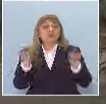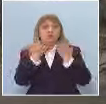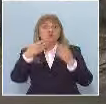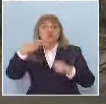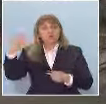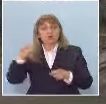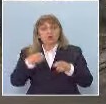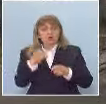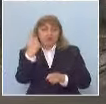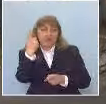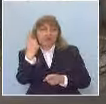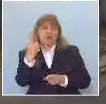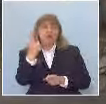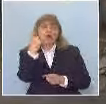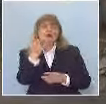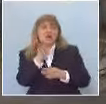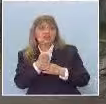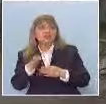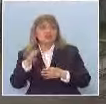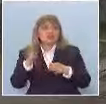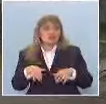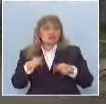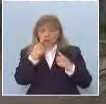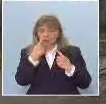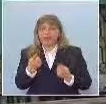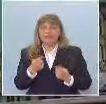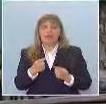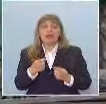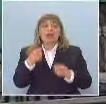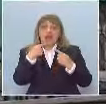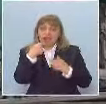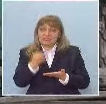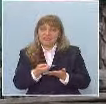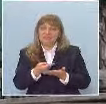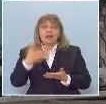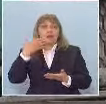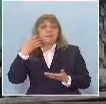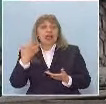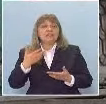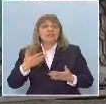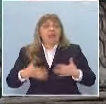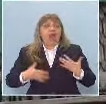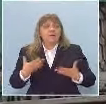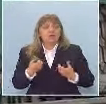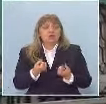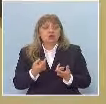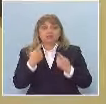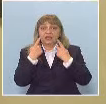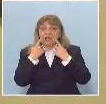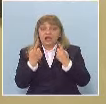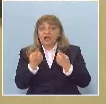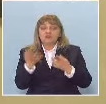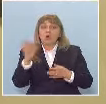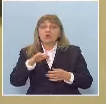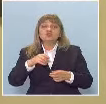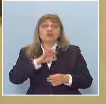е само една част до момента. Казахте, млади и амбициозни, да, виждаме резултатите, но какво още успяхте да